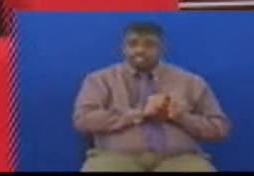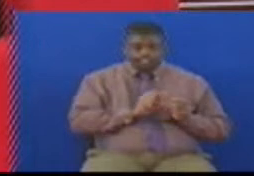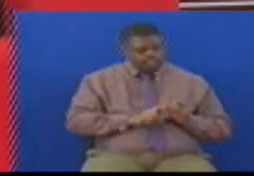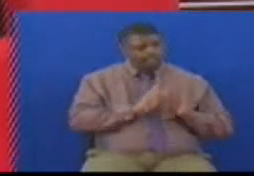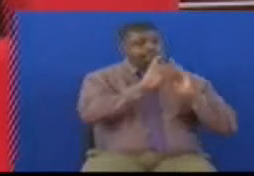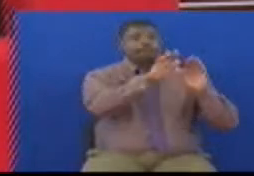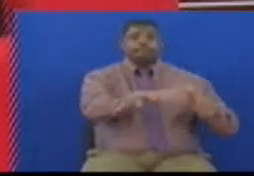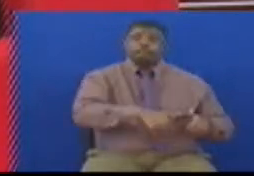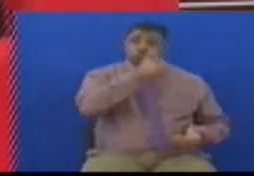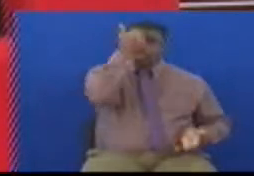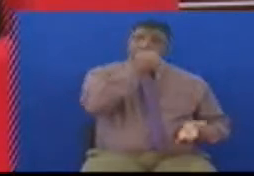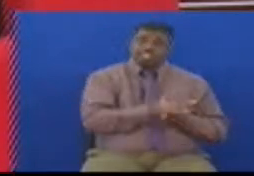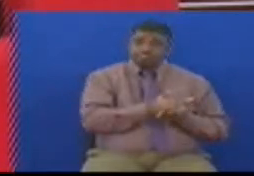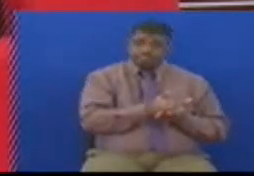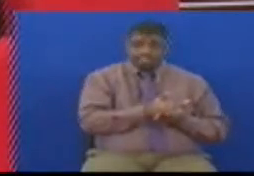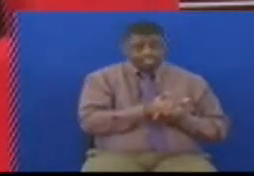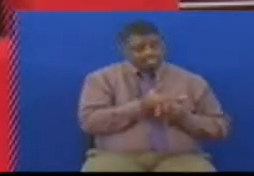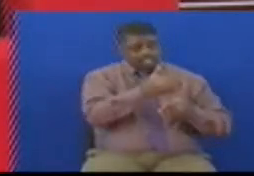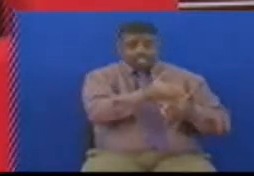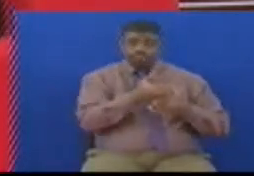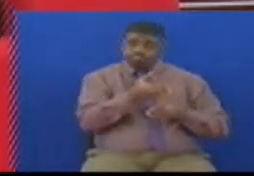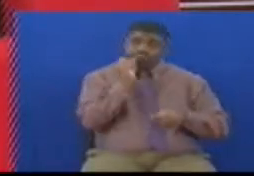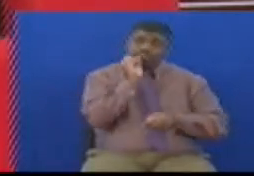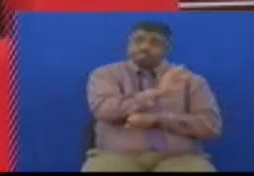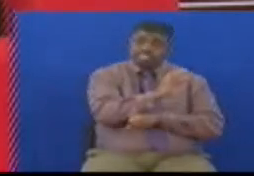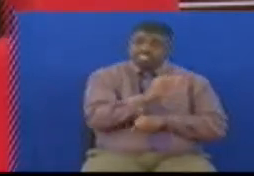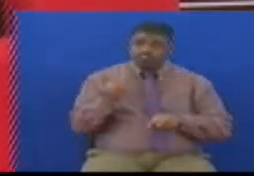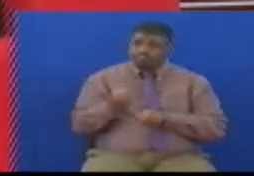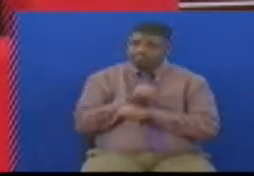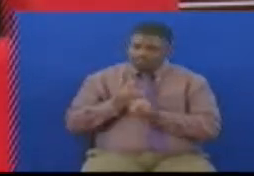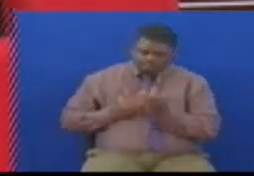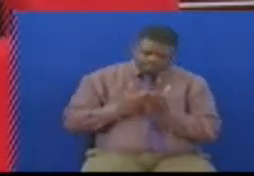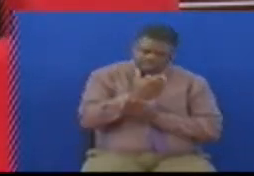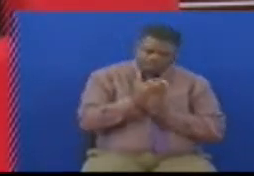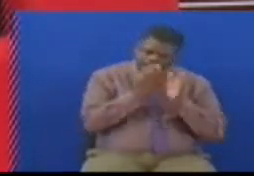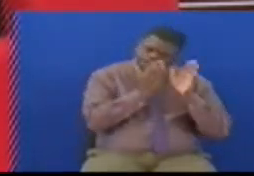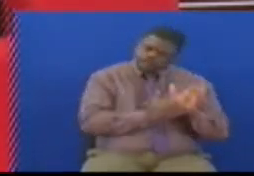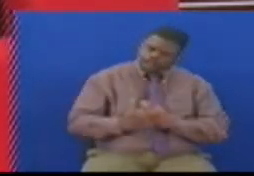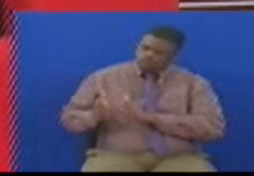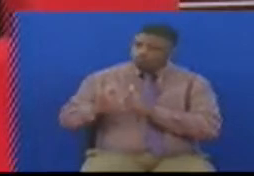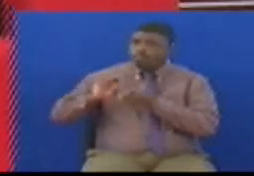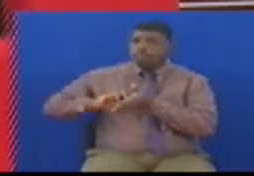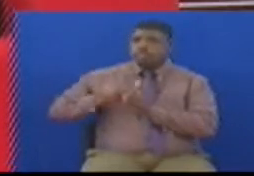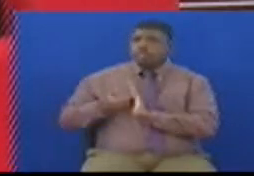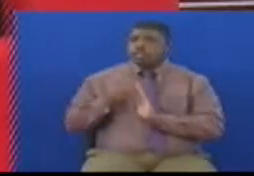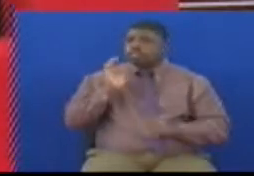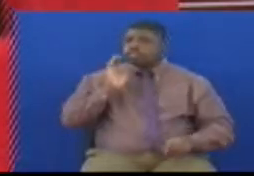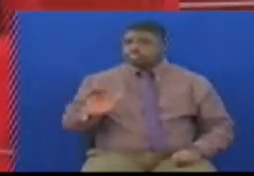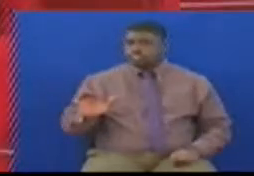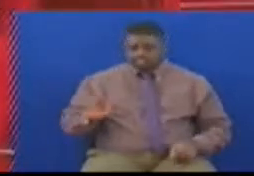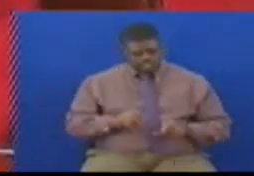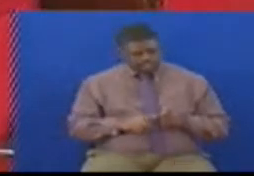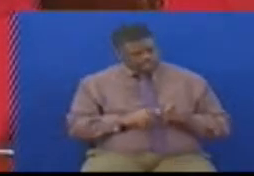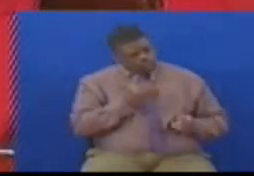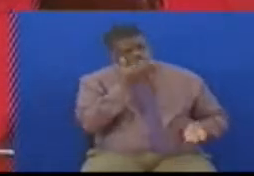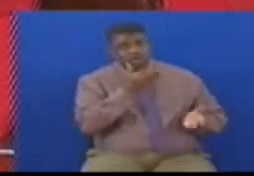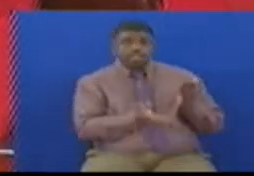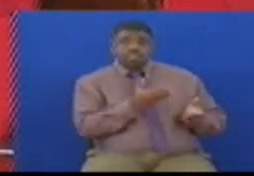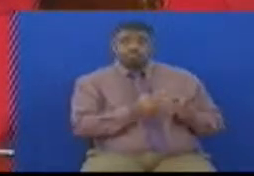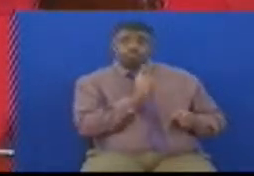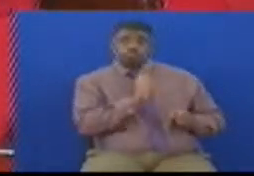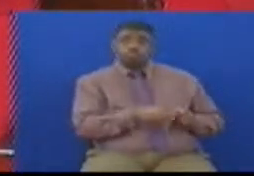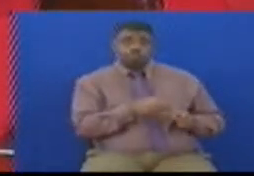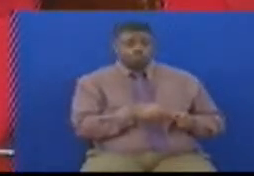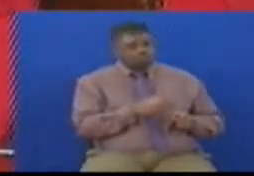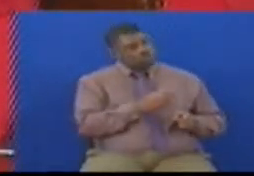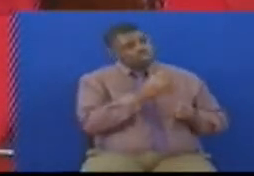Limited. Bunge liazimia kwamba shirika la Mizinga lifanye mapitio ya mipango mkakati wake ili kutathmini iwapo kampuni